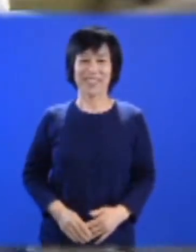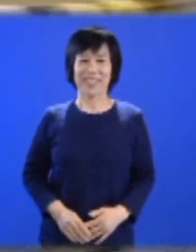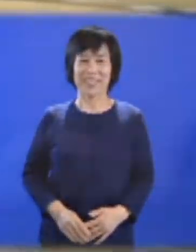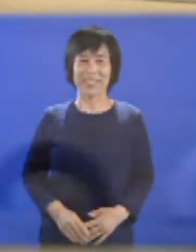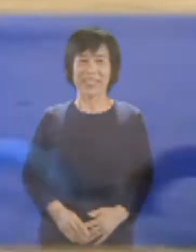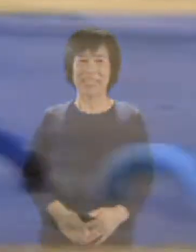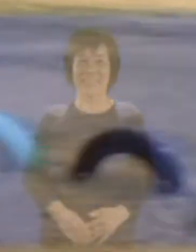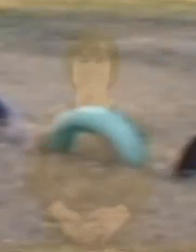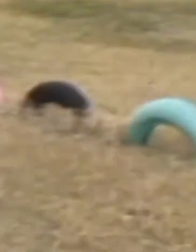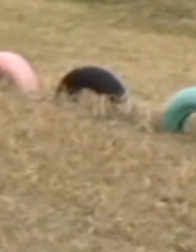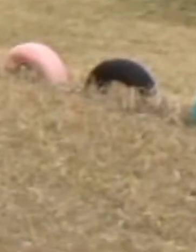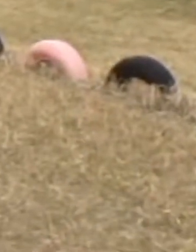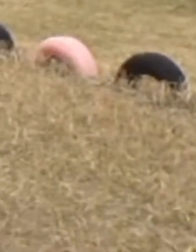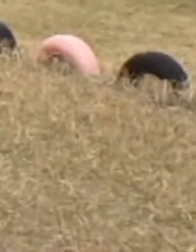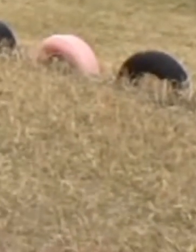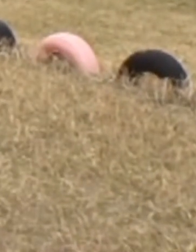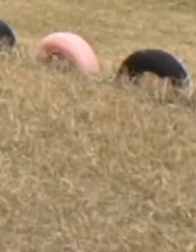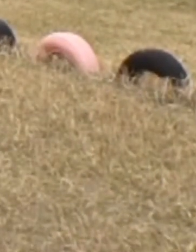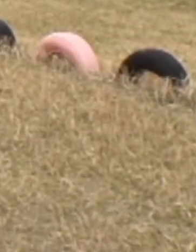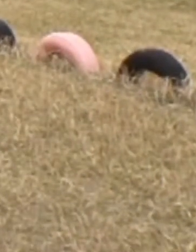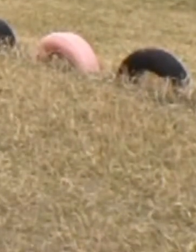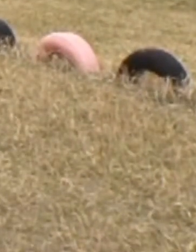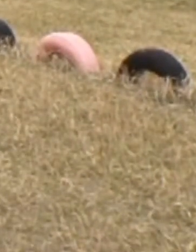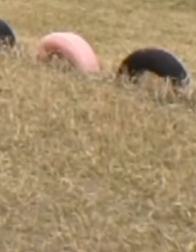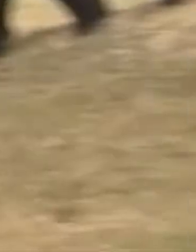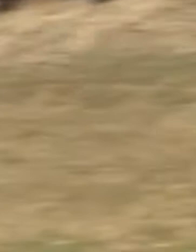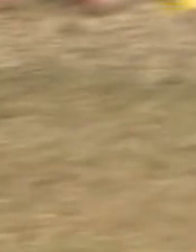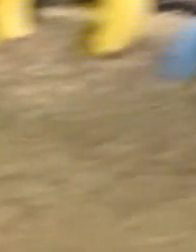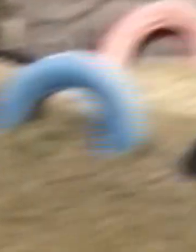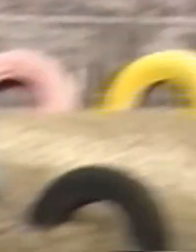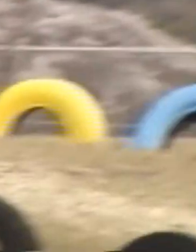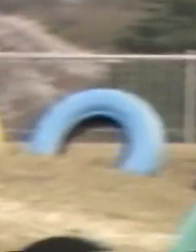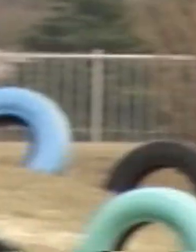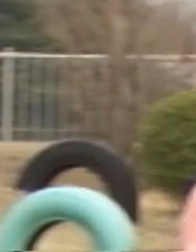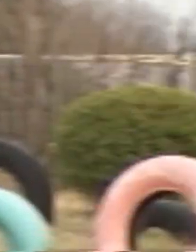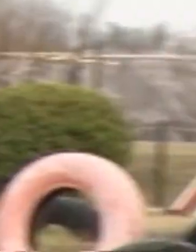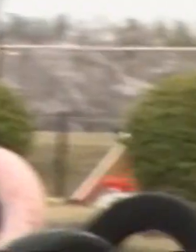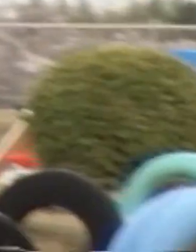すごいすごいすごいすごいすごいすごいすごいすごい。